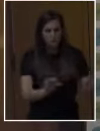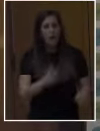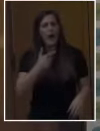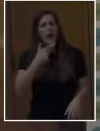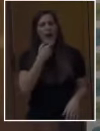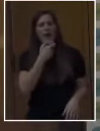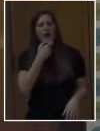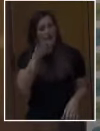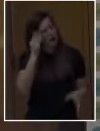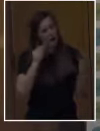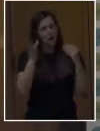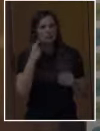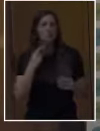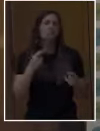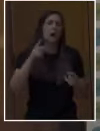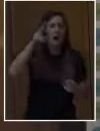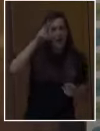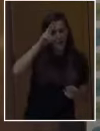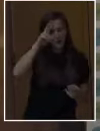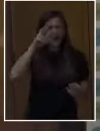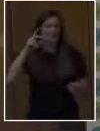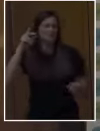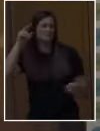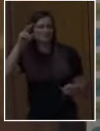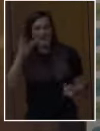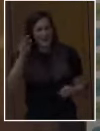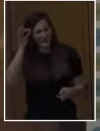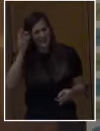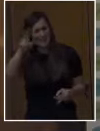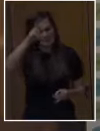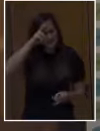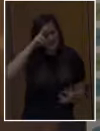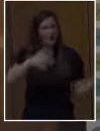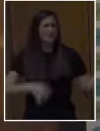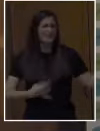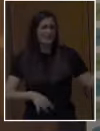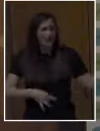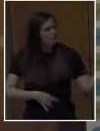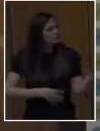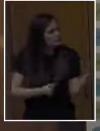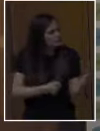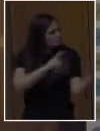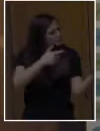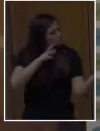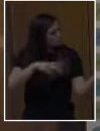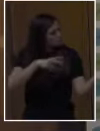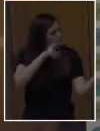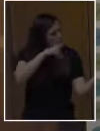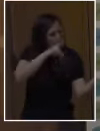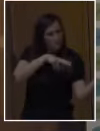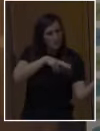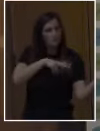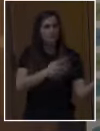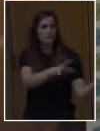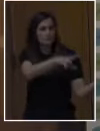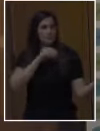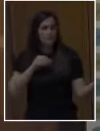έχεις μάθει γαλλικά, έχεις μάθει γερμανικά, έχεις μάθει κιθάρα. Και αυτό, γιατί αυτό το επίπεδο